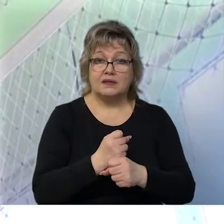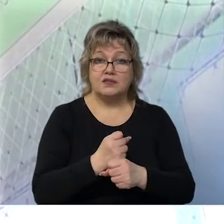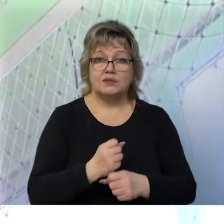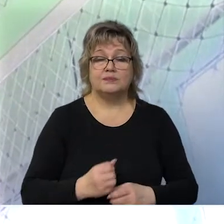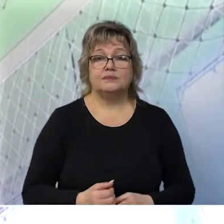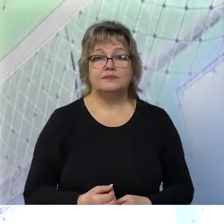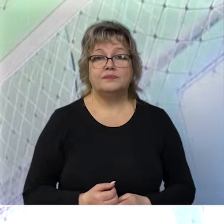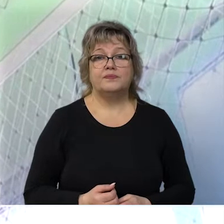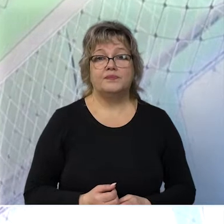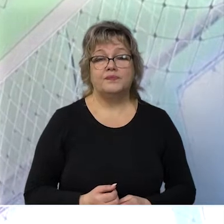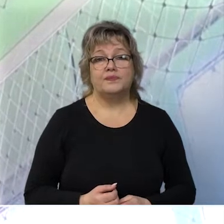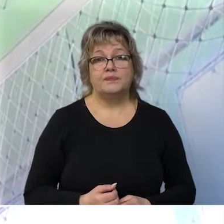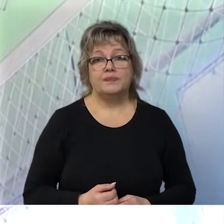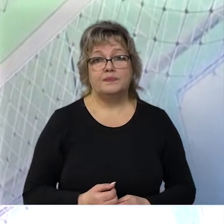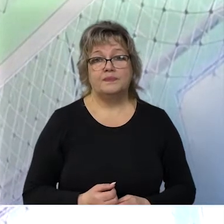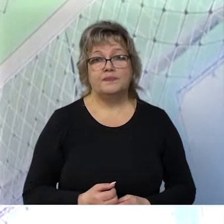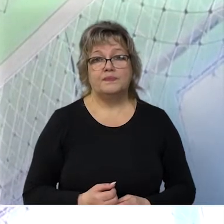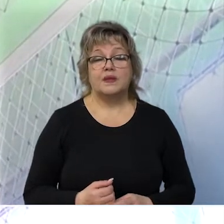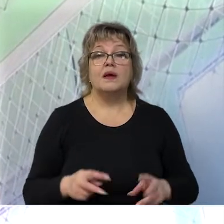3, 4.